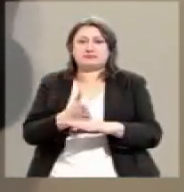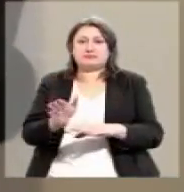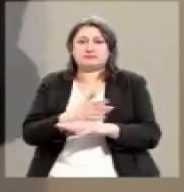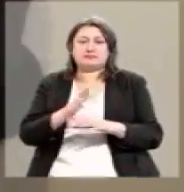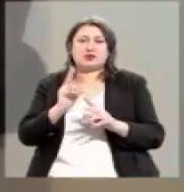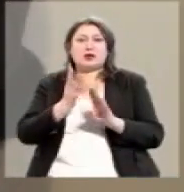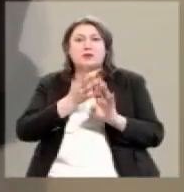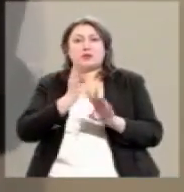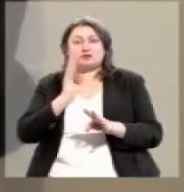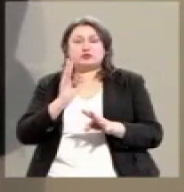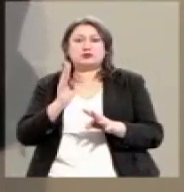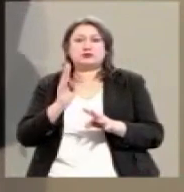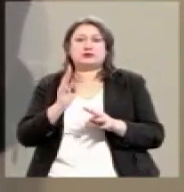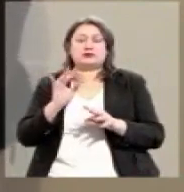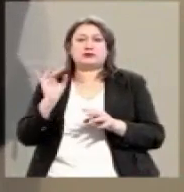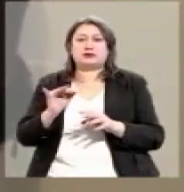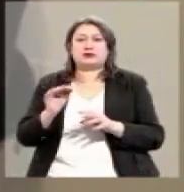негізгі сол ғой. Жұмыс